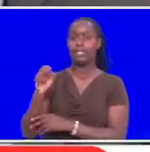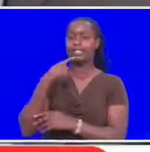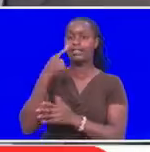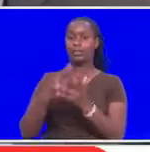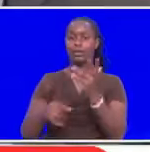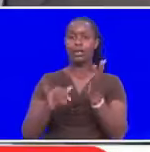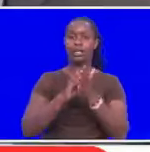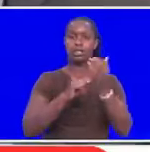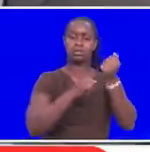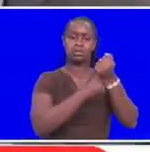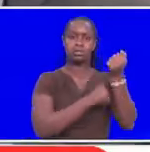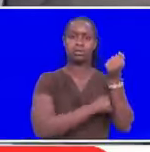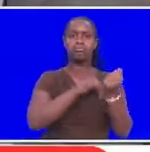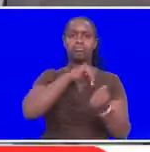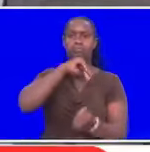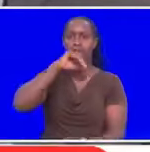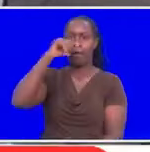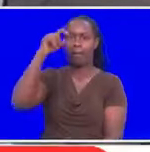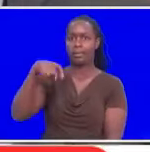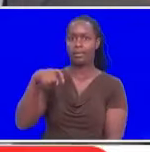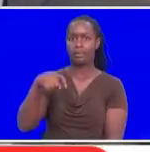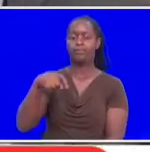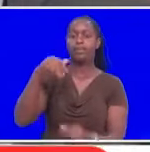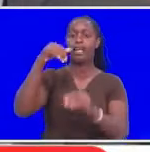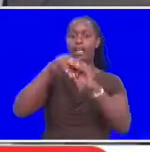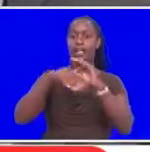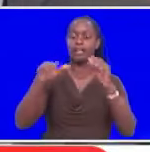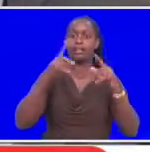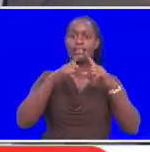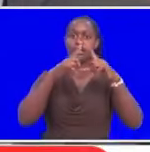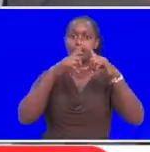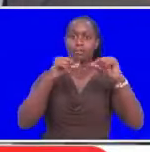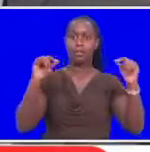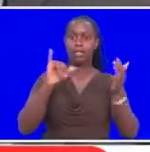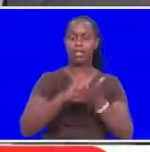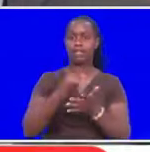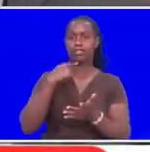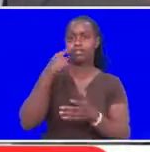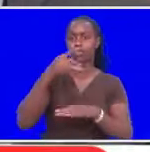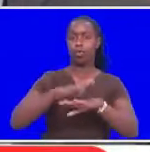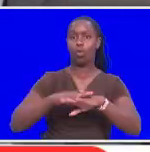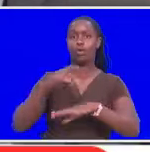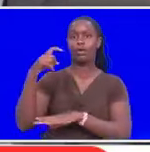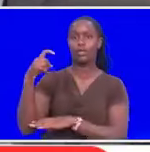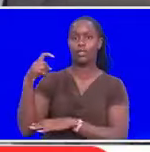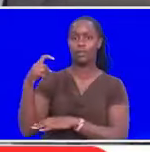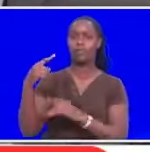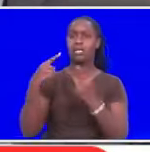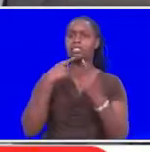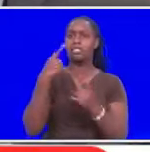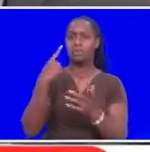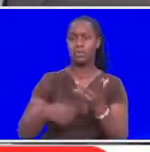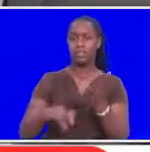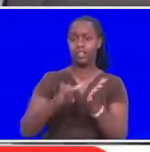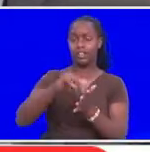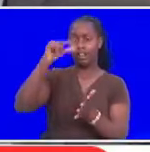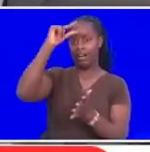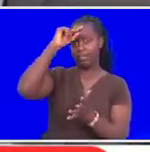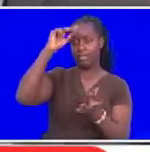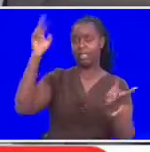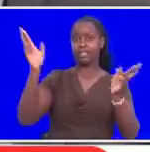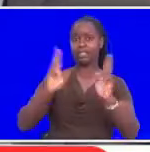kuwa itamuunga mkono Odinga. Katika ujumbe aliochapisha kwenye mtandao wa X, Singoei alisema serikali iko